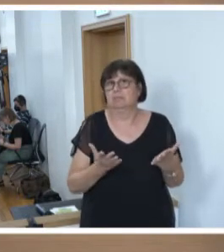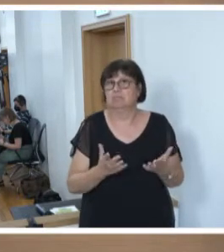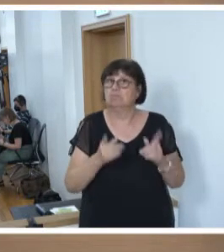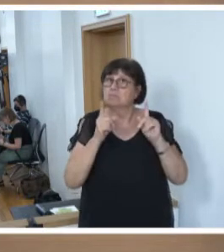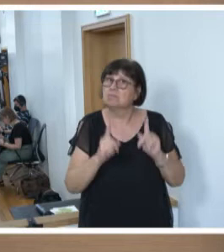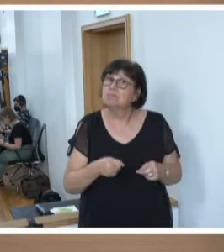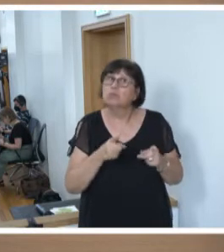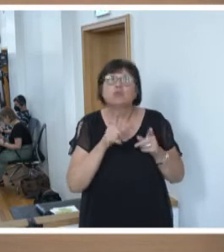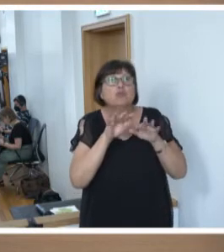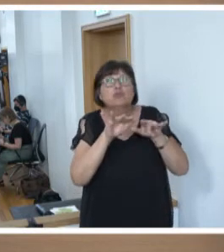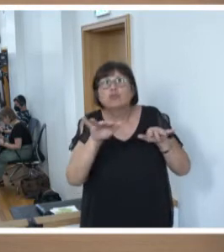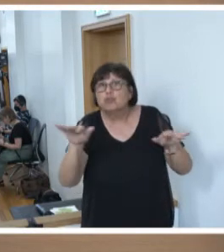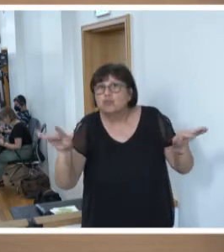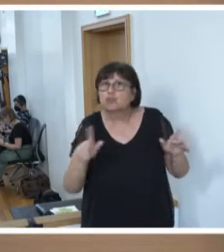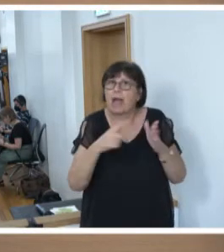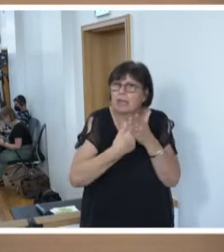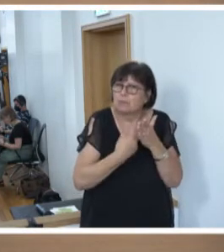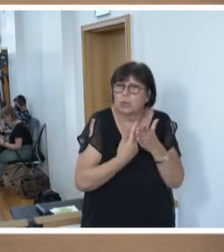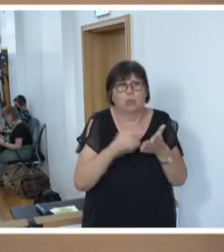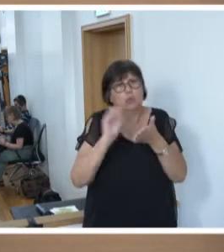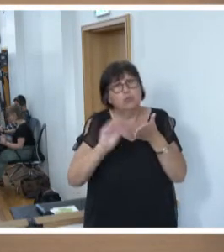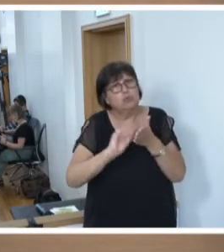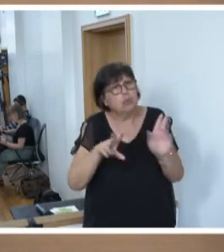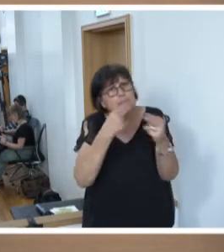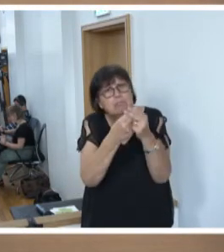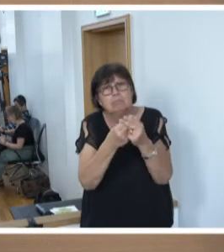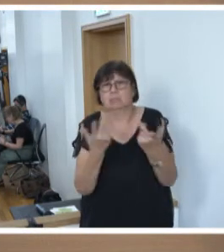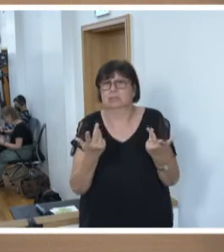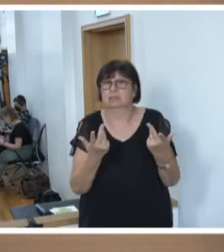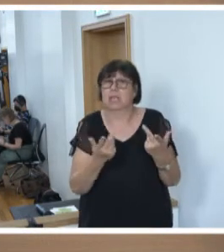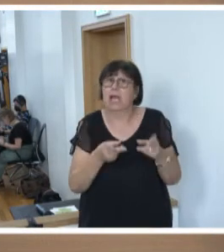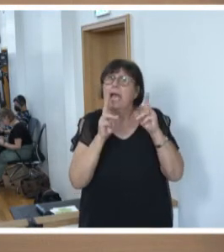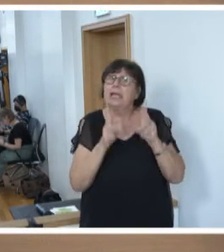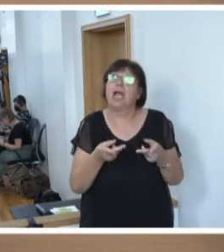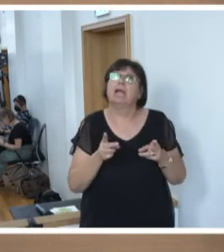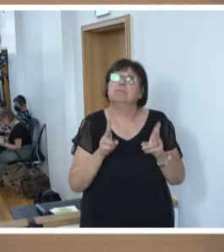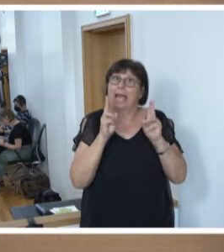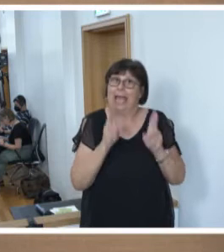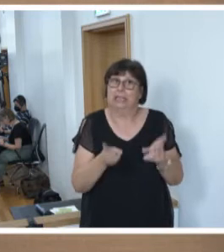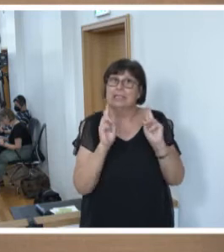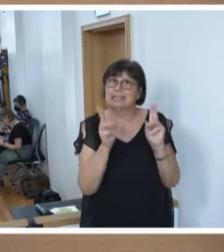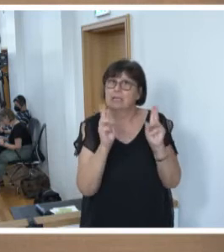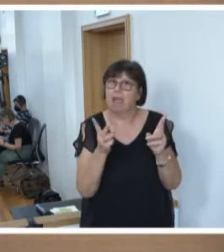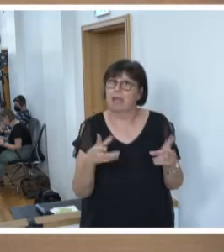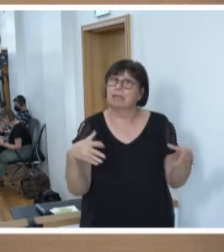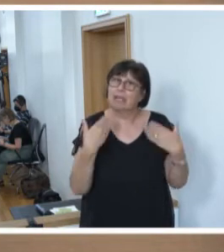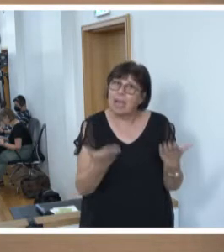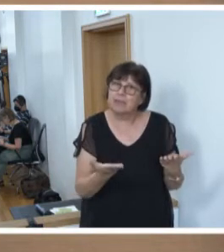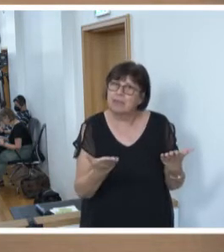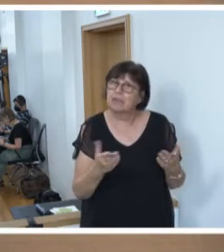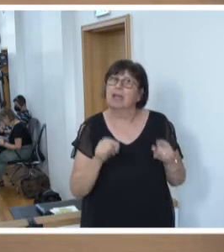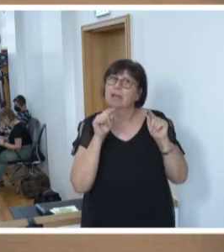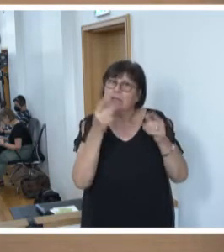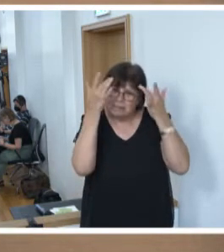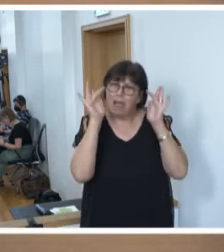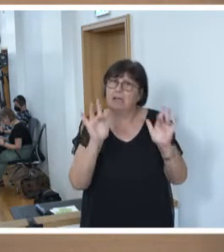den vielfältigen Anforderungen von Schule gerecht werden. Wir müssen Rechtssicherheit schaffen. Und wir müssen auch endlich mal das